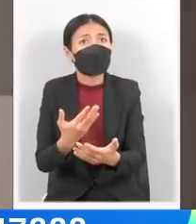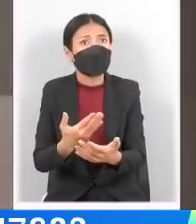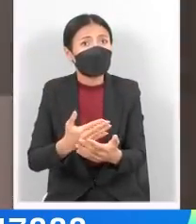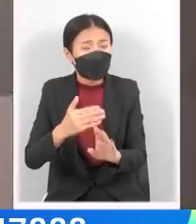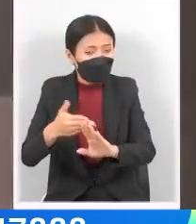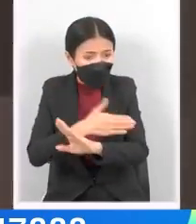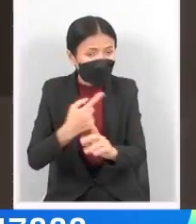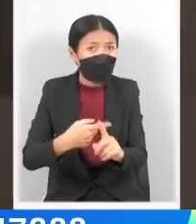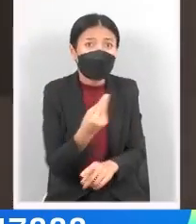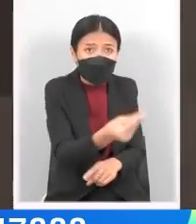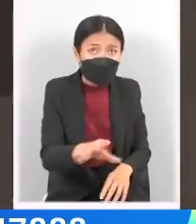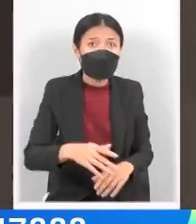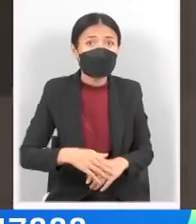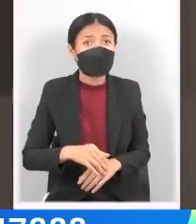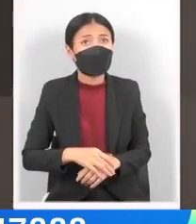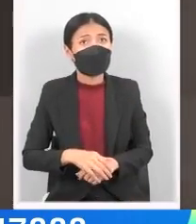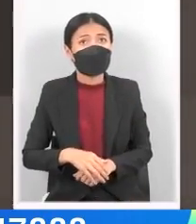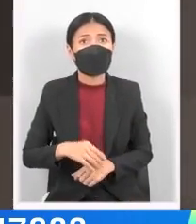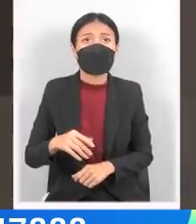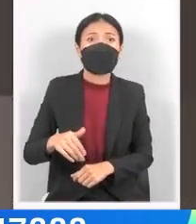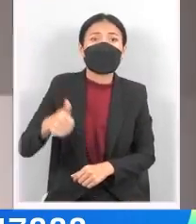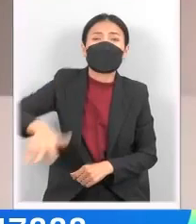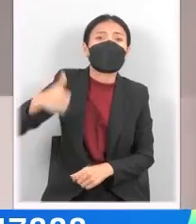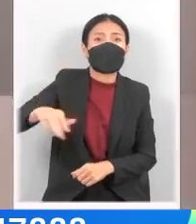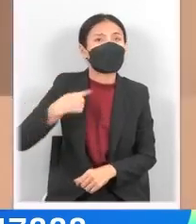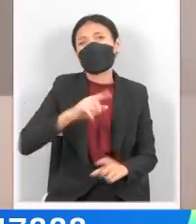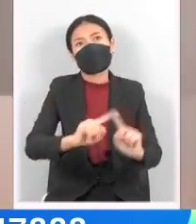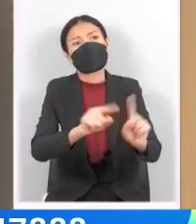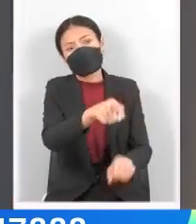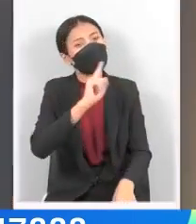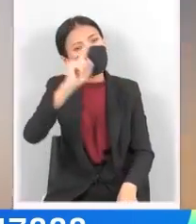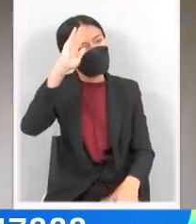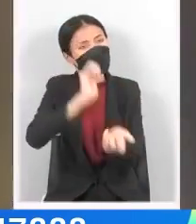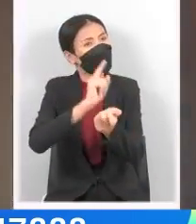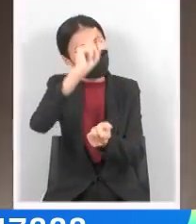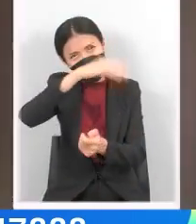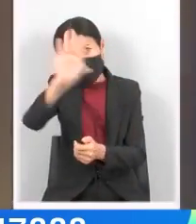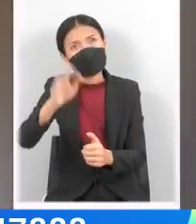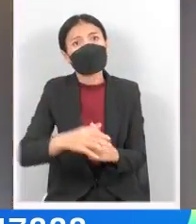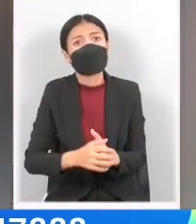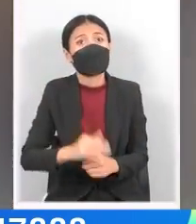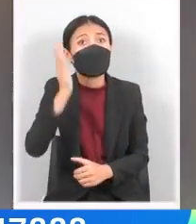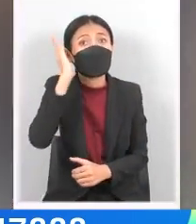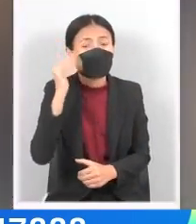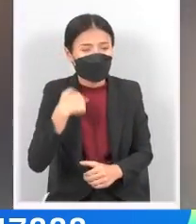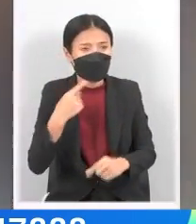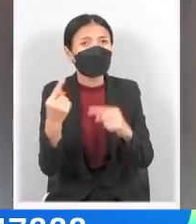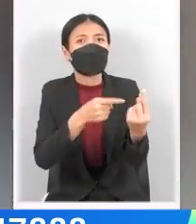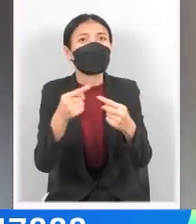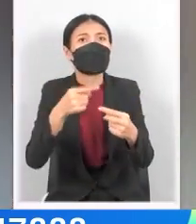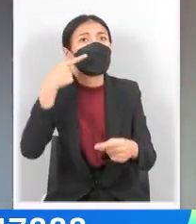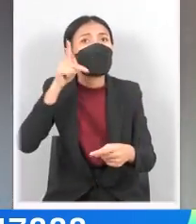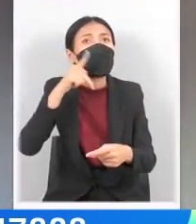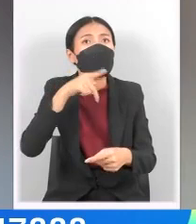าอยู่บ้านอยู่สภาพนี้ไหม ไม่ใช่แล้วไม่ใช่แล้ว อะไรไม่ใช่ป้าไปแจ้งความเด้ นี่เป็นคลิปเหตุการณ์ที่ชายคนหนึ่งโต้เถียงกับคุณป้าเจ้าของบ้านเช่